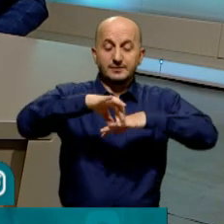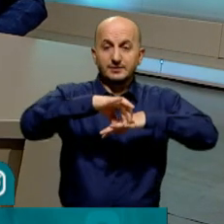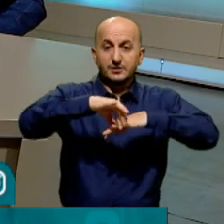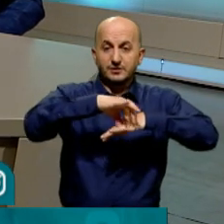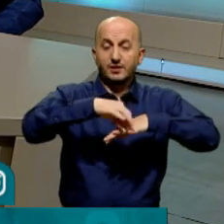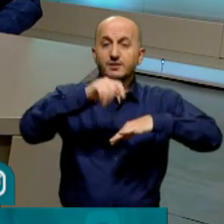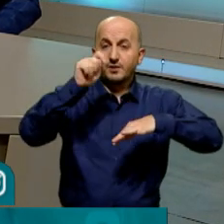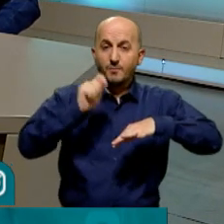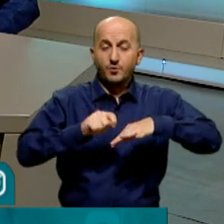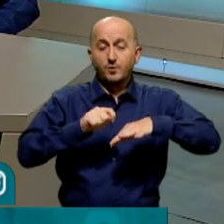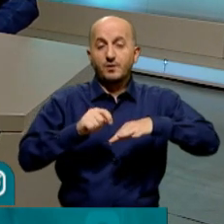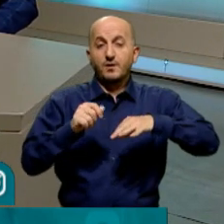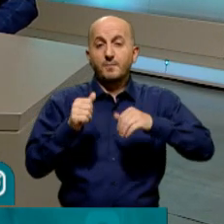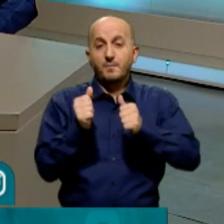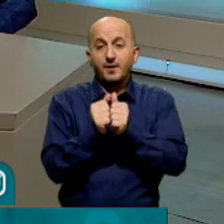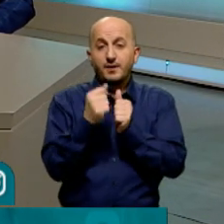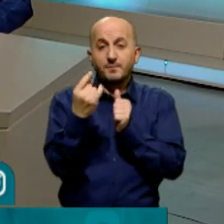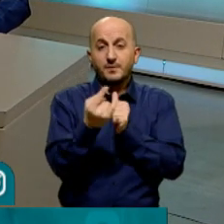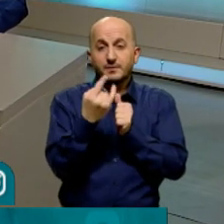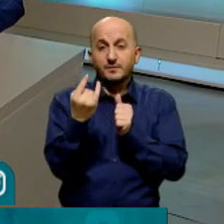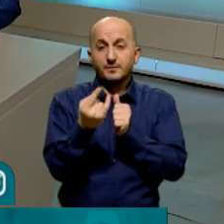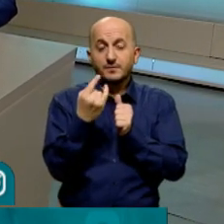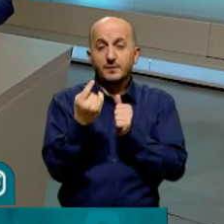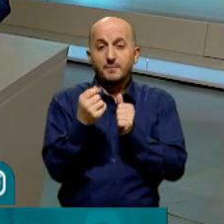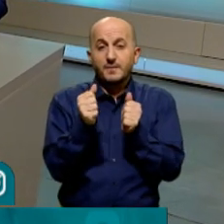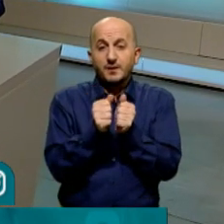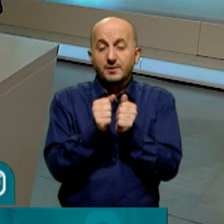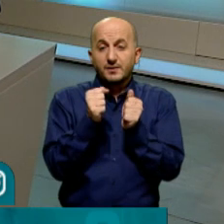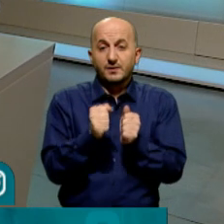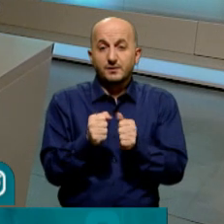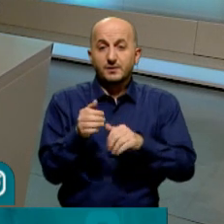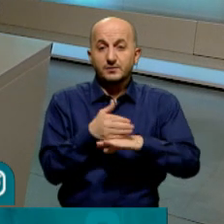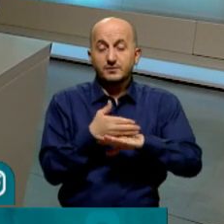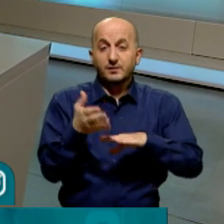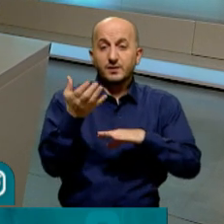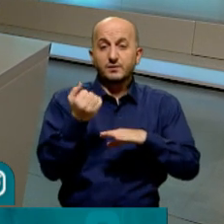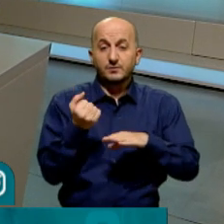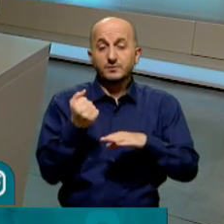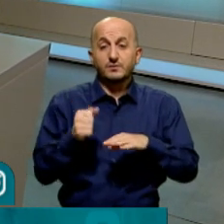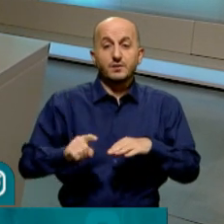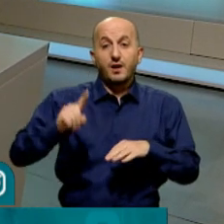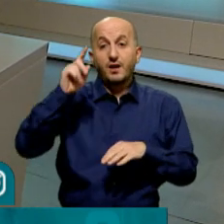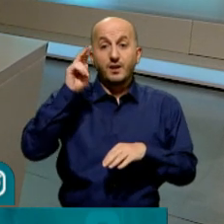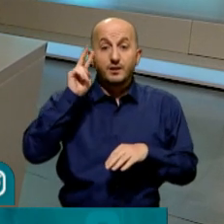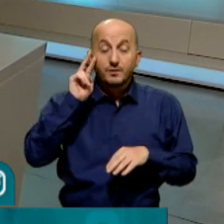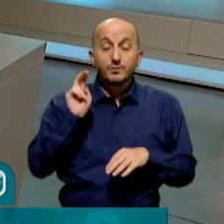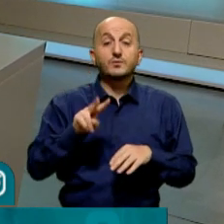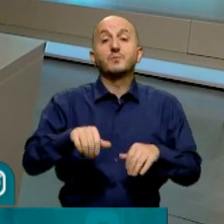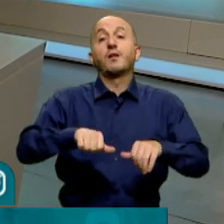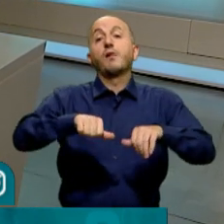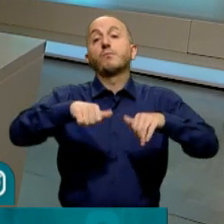nikahlanıyorlar. Beraber de geziyorlar. Halvet de oluyor. Eşya da alıyoruz. Sonunda Allah göstermesin